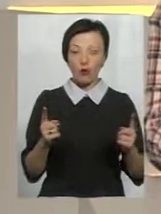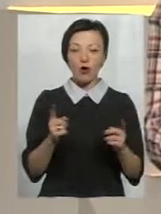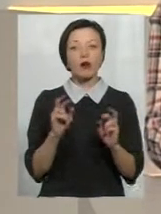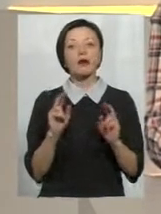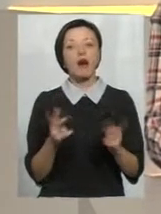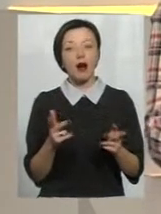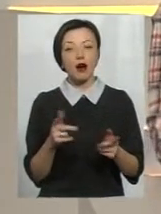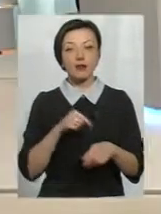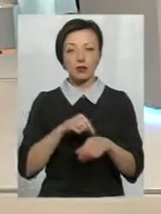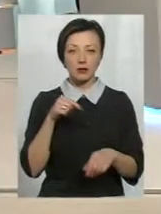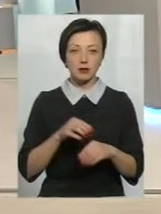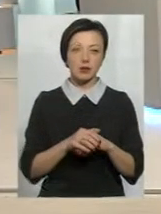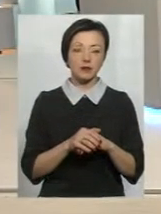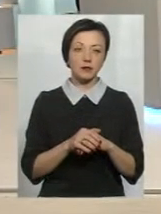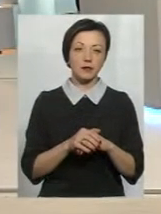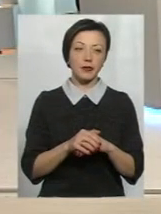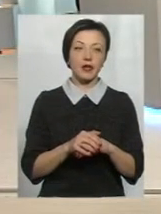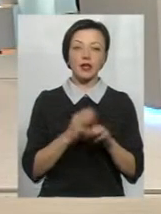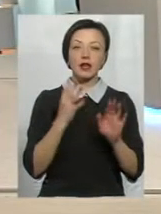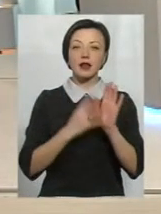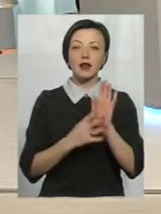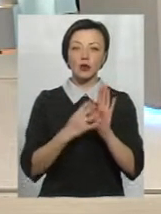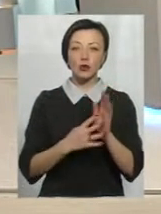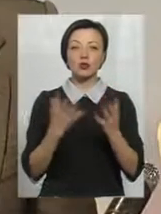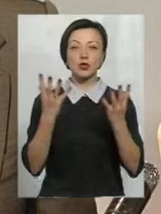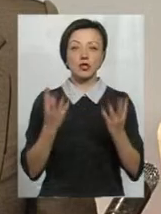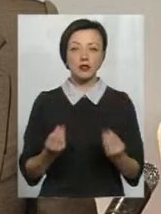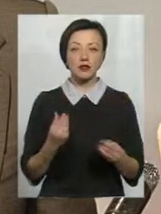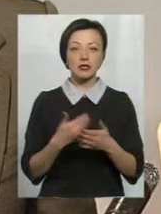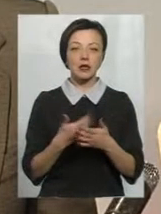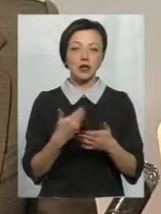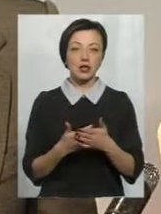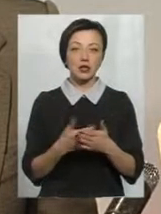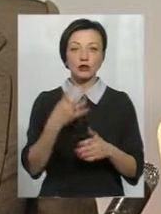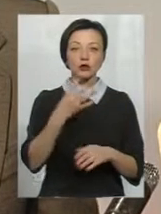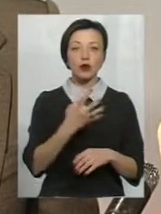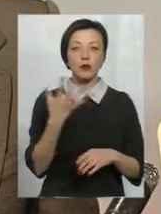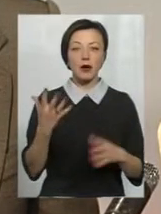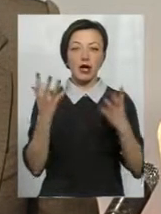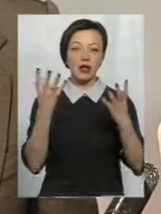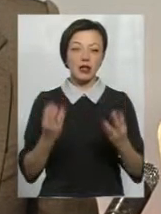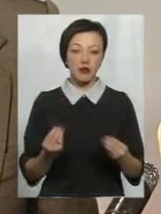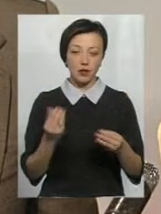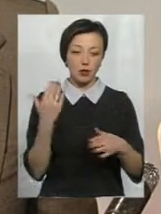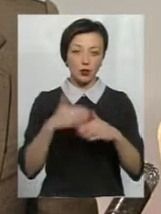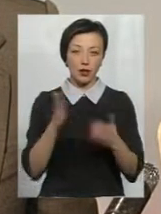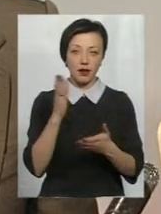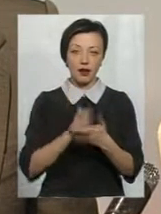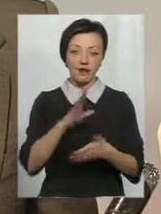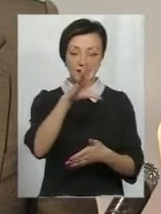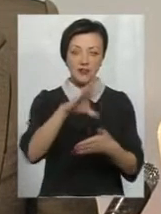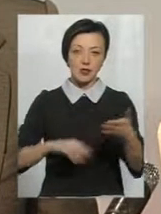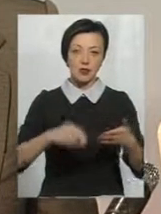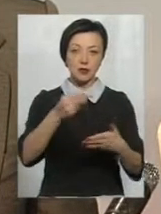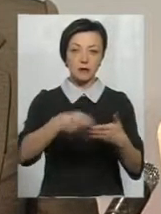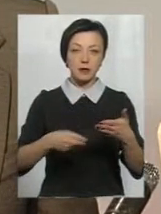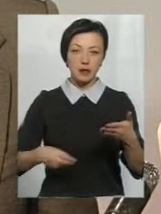Чи відчував? Півтерміну. З 90 днів. Там, мені здається, пішло 45 днів на збори. Тому, в